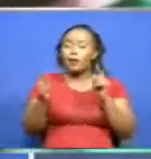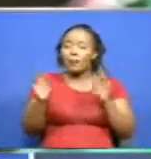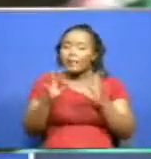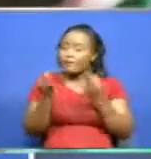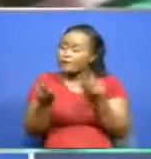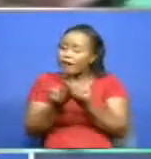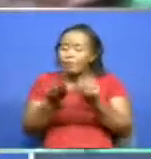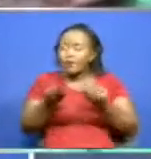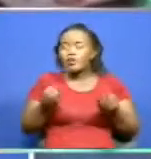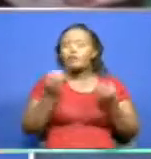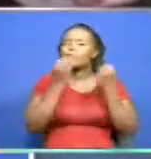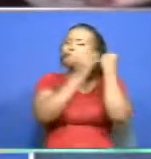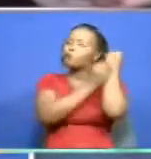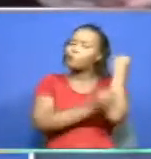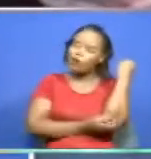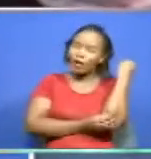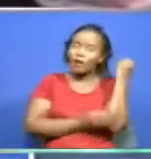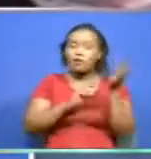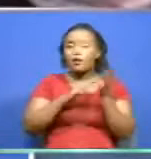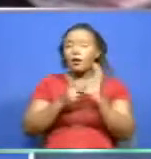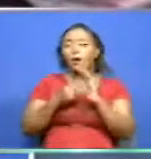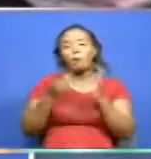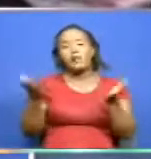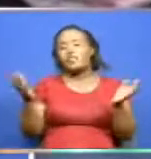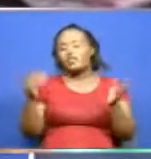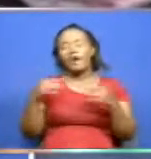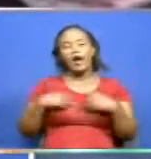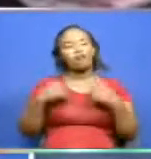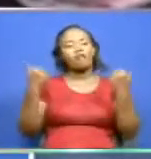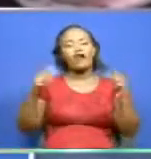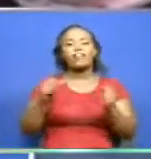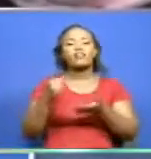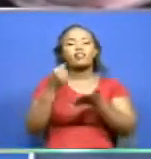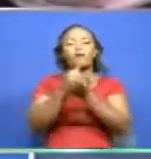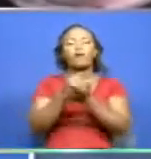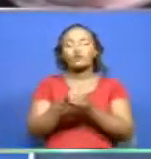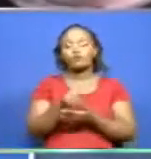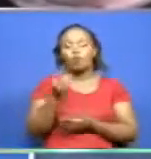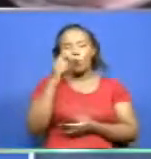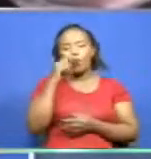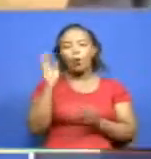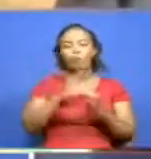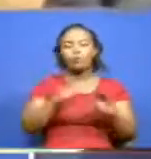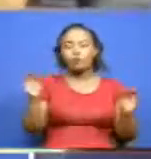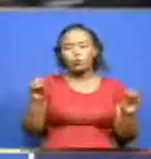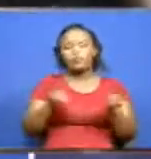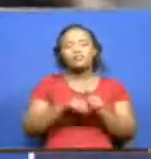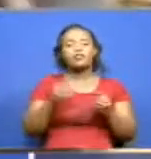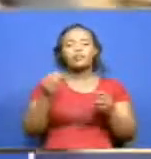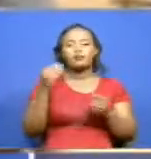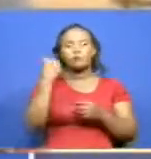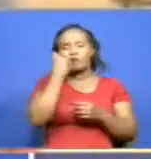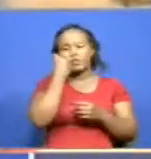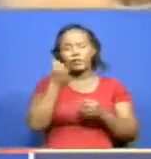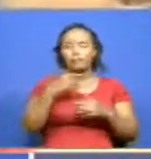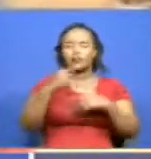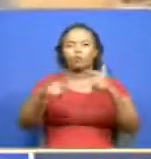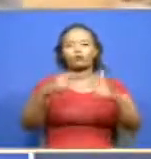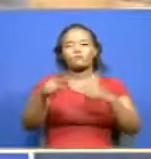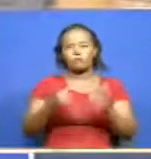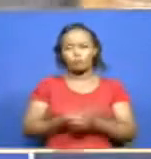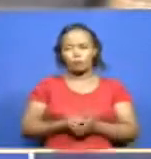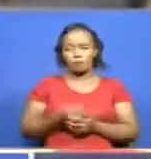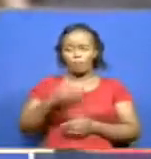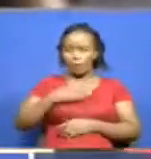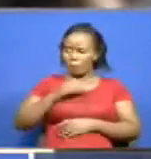hazijiwezi. Sasa mgonjwa kama yule anakuwa hana usaidizi wote nyumbani na wale maradhi anamrudia. Ningeomba jamii, endapo mgonjwa